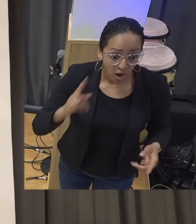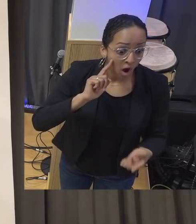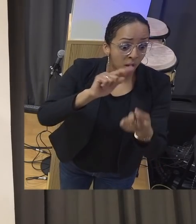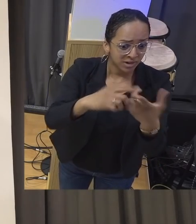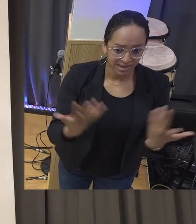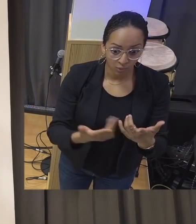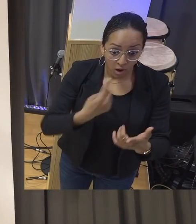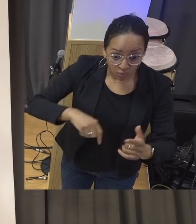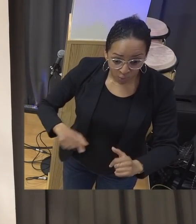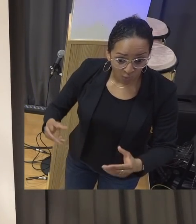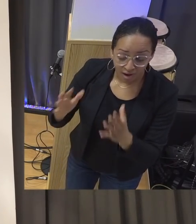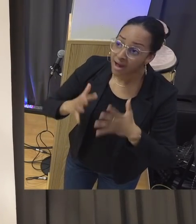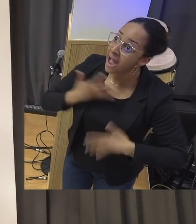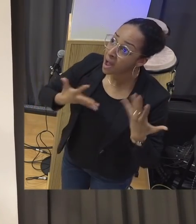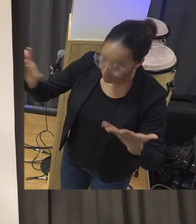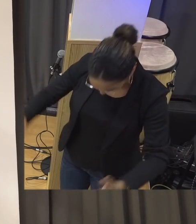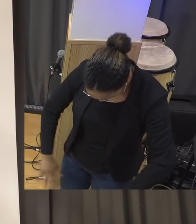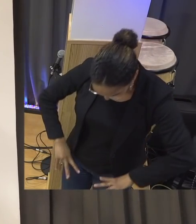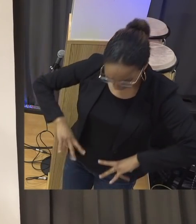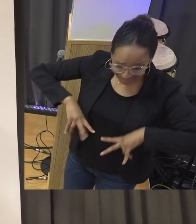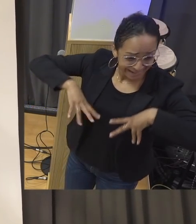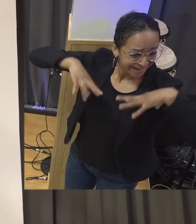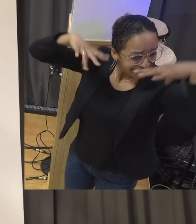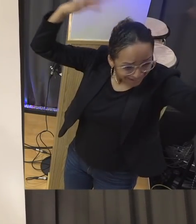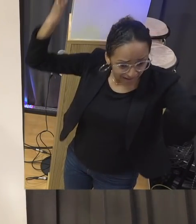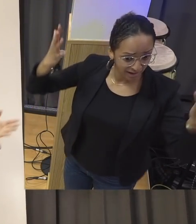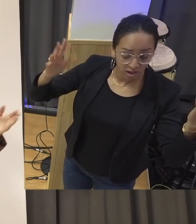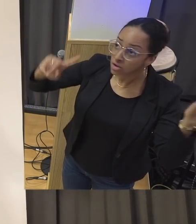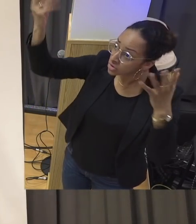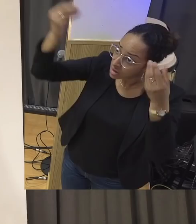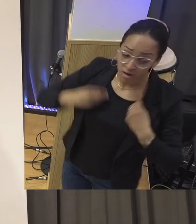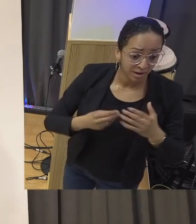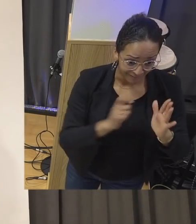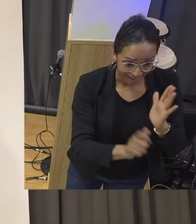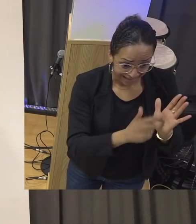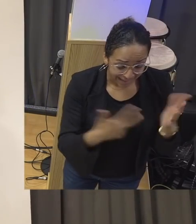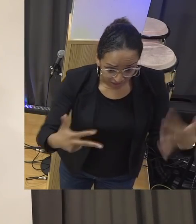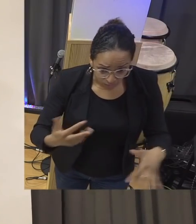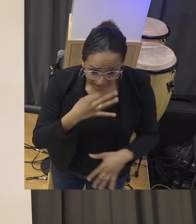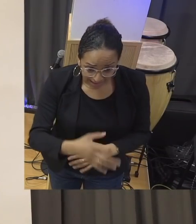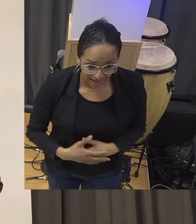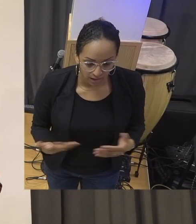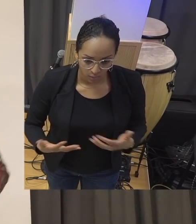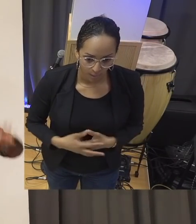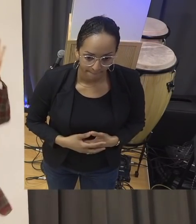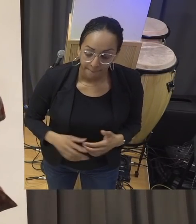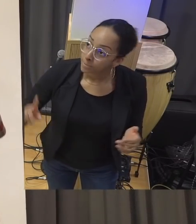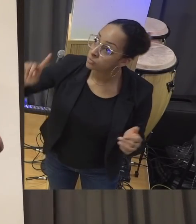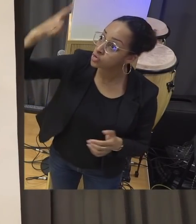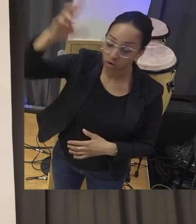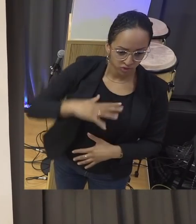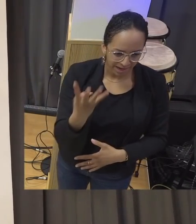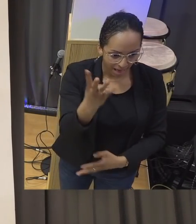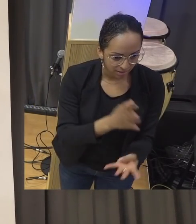remplis jusqu'à toute la plénitude de Dieu. Verset 18 est extraordinaire, la grandeur du mystère de Dieu, 4